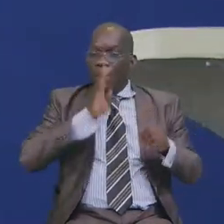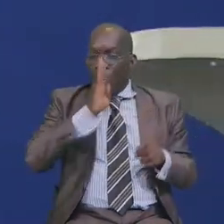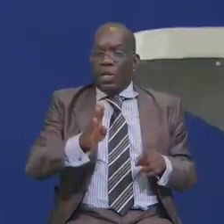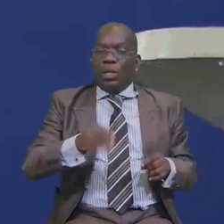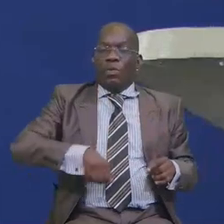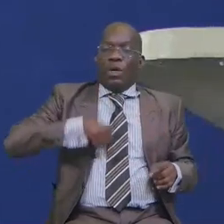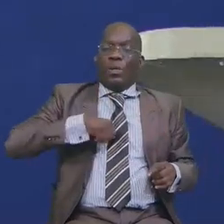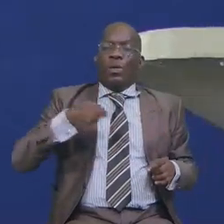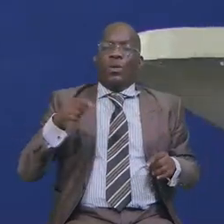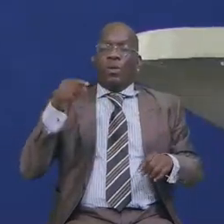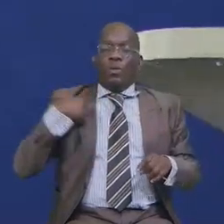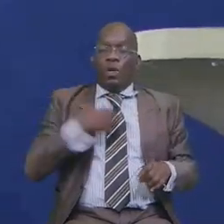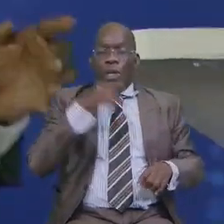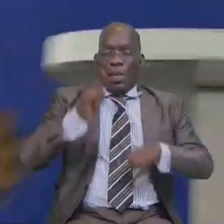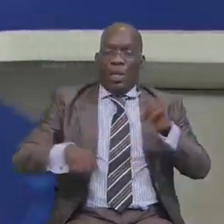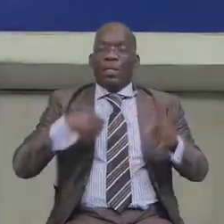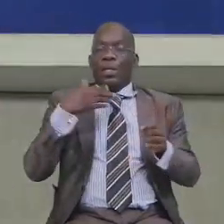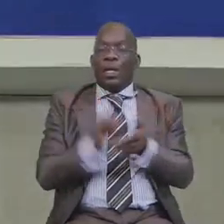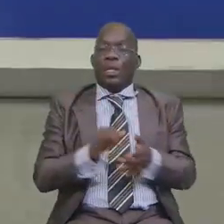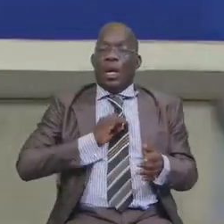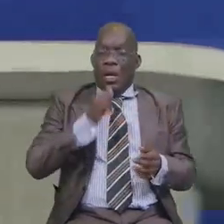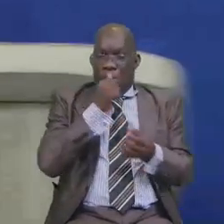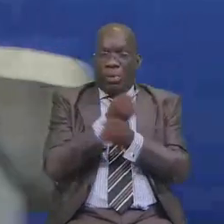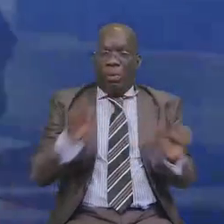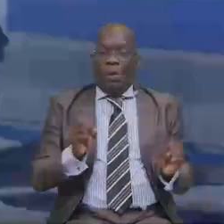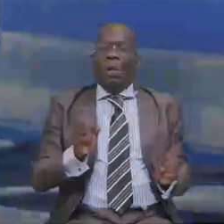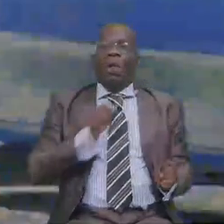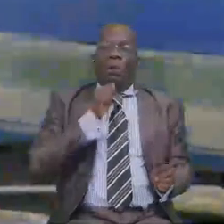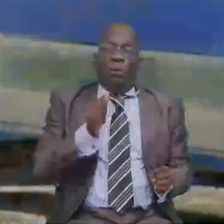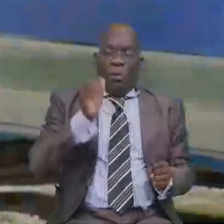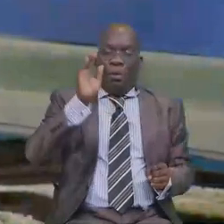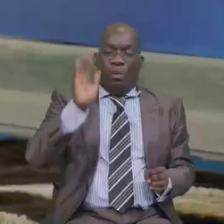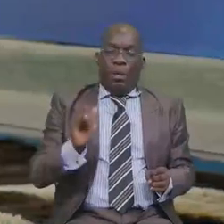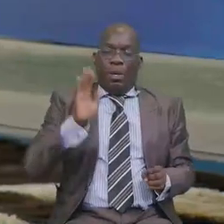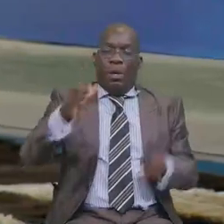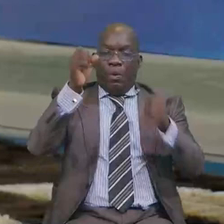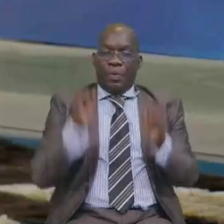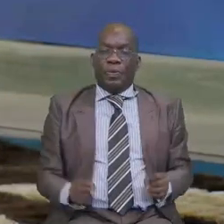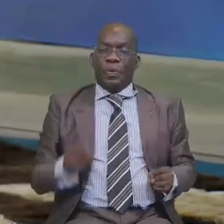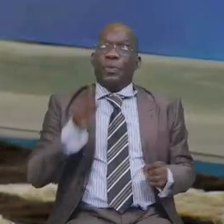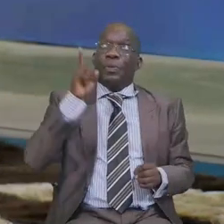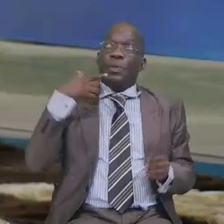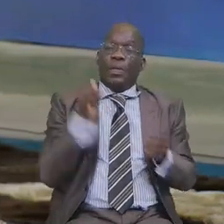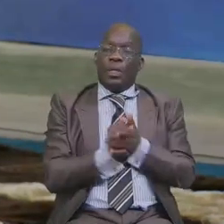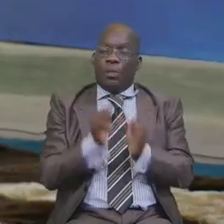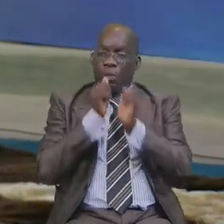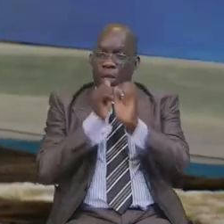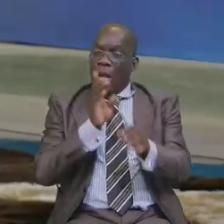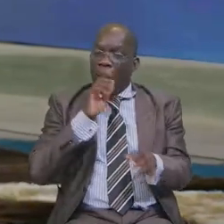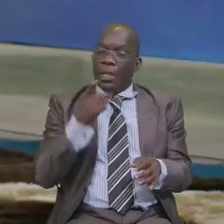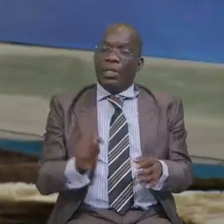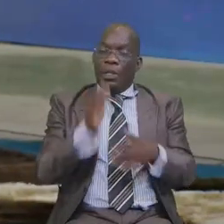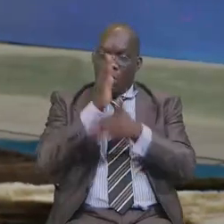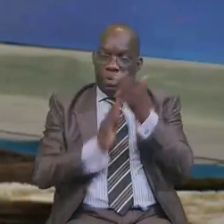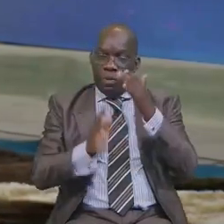sauvé, papa, ta puissance. Pour cela donc, il dit, heureux les débonnaires, il dit, heureux ceux